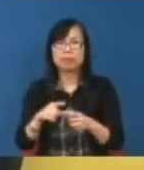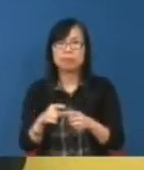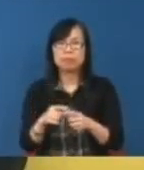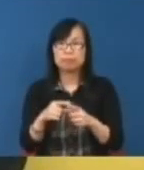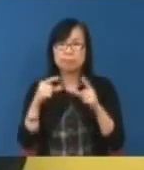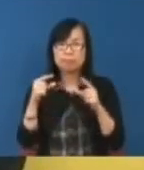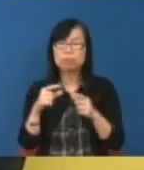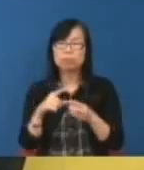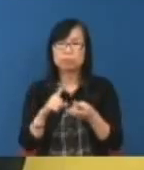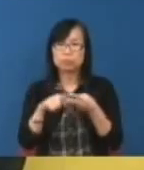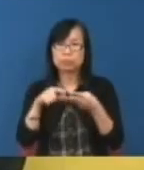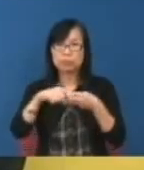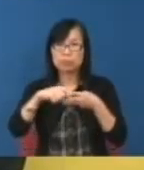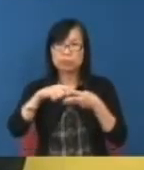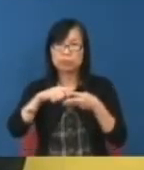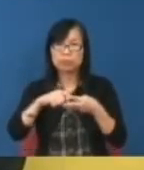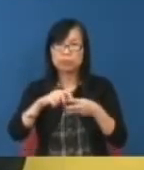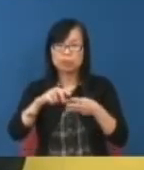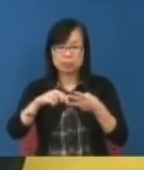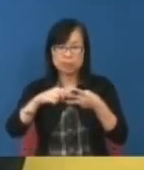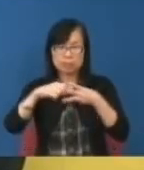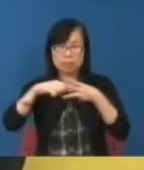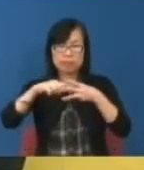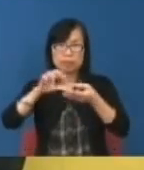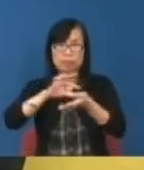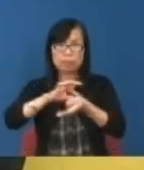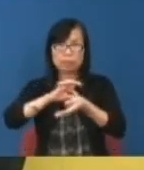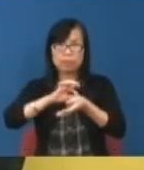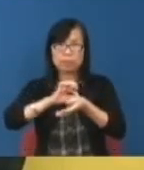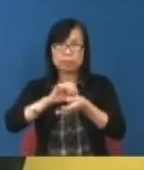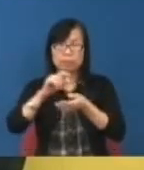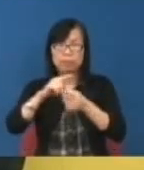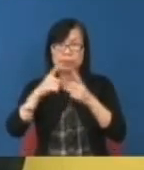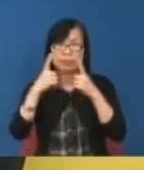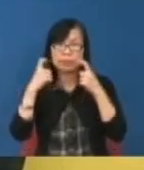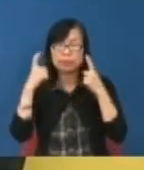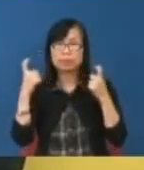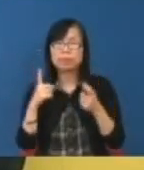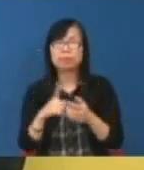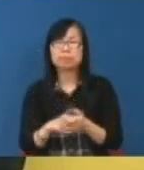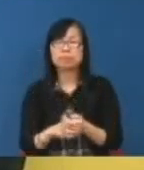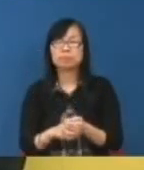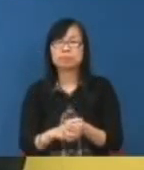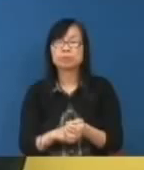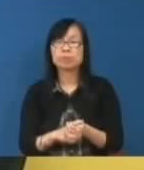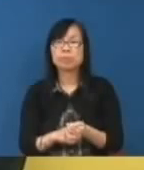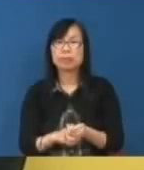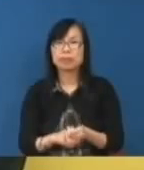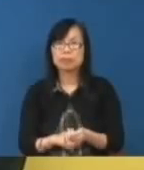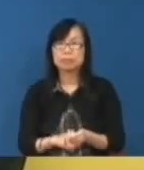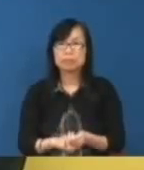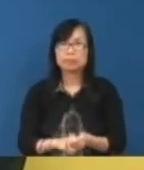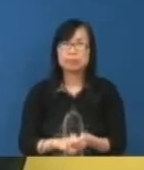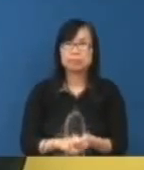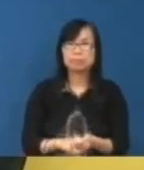是他03年受中共的指使奮身支持這個